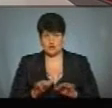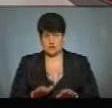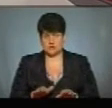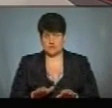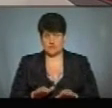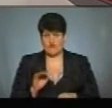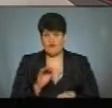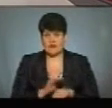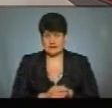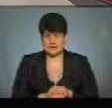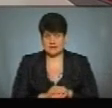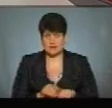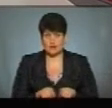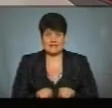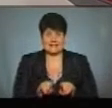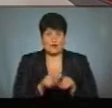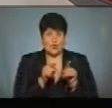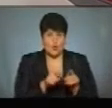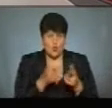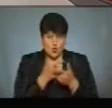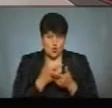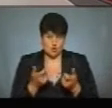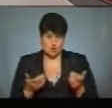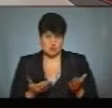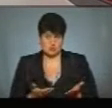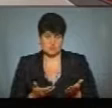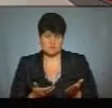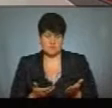процедури фактично ось такого оголошення